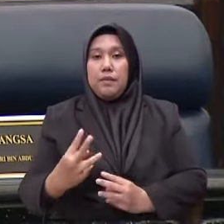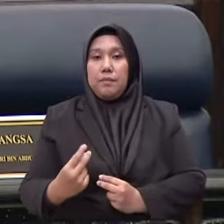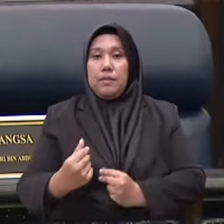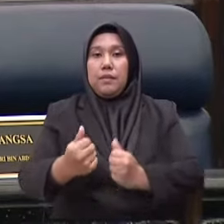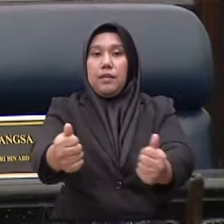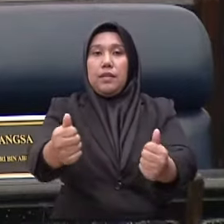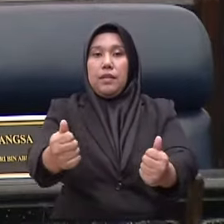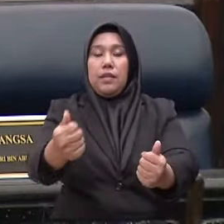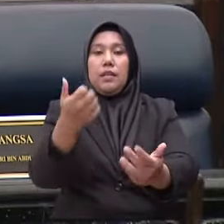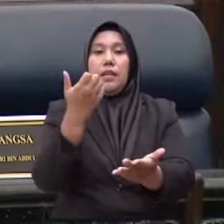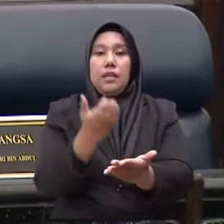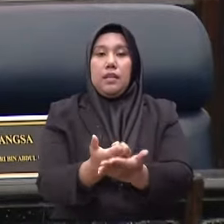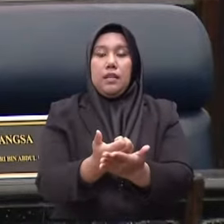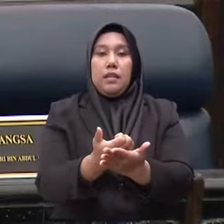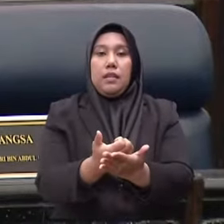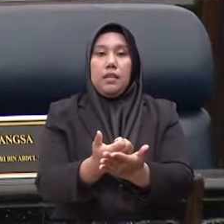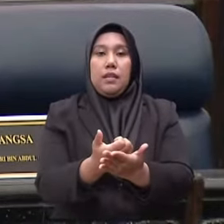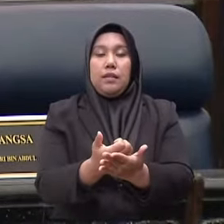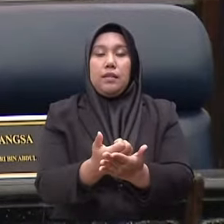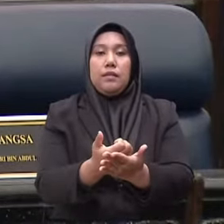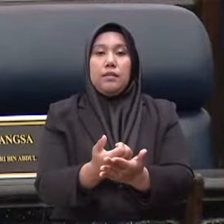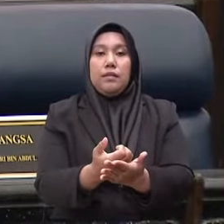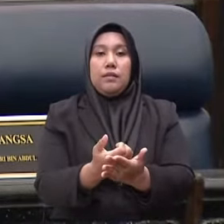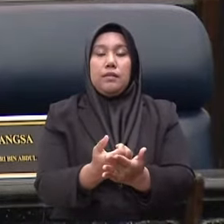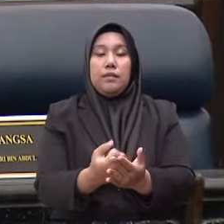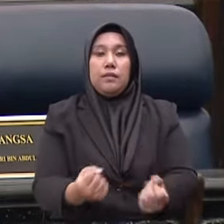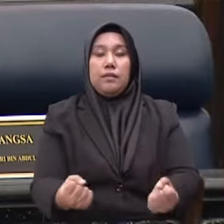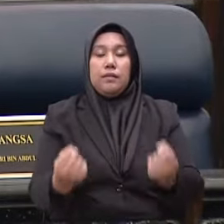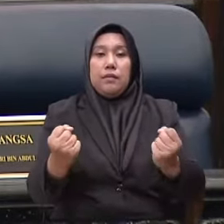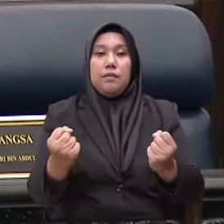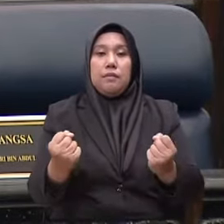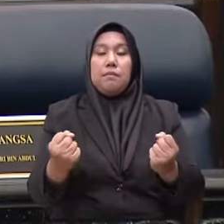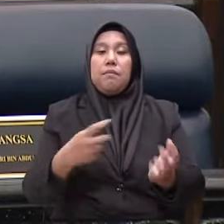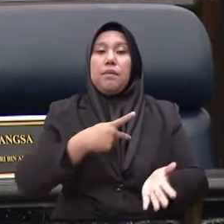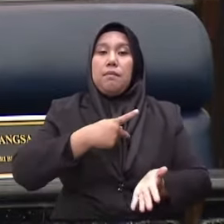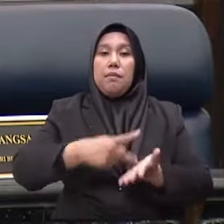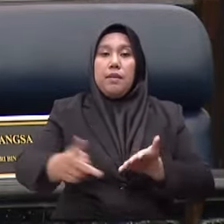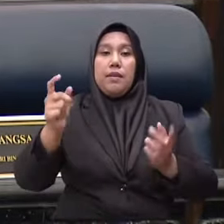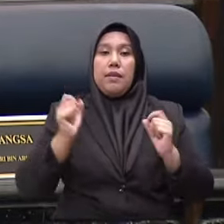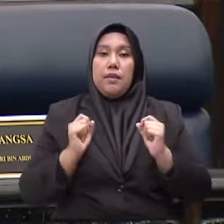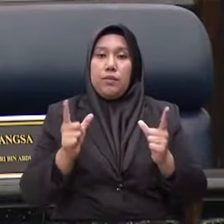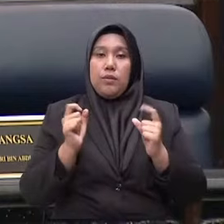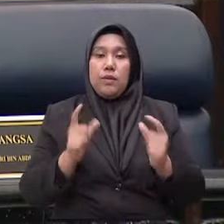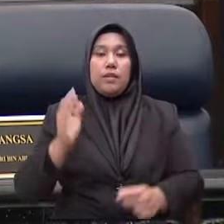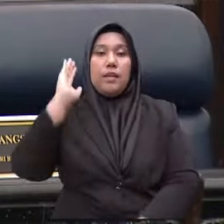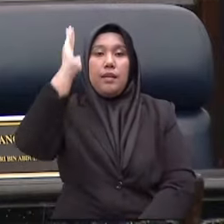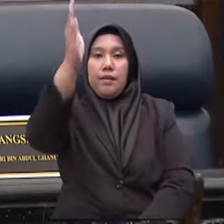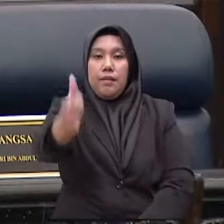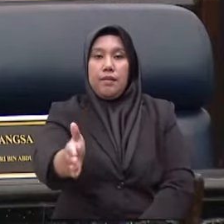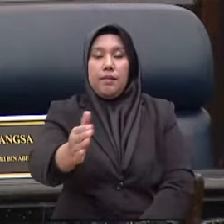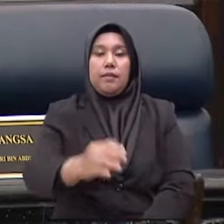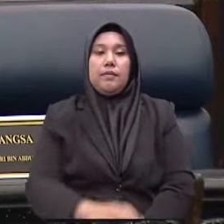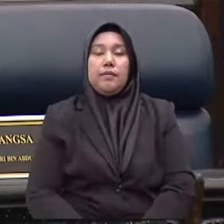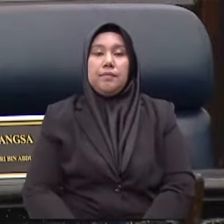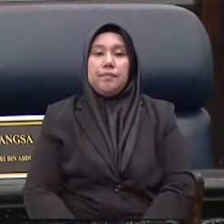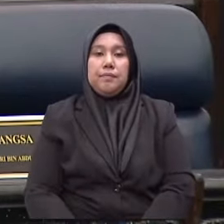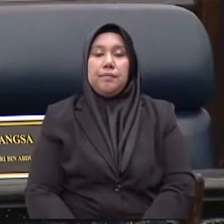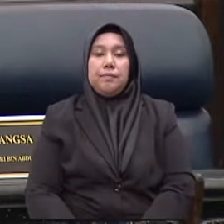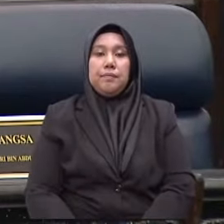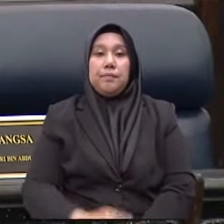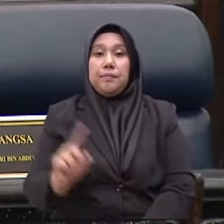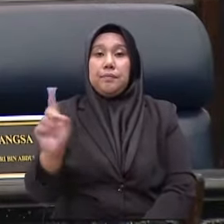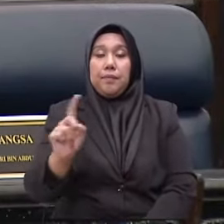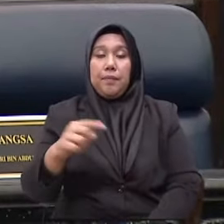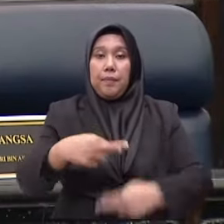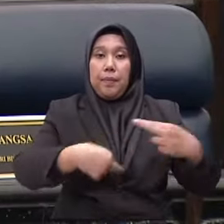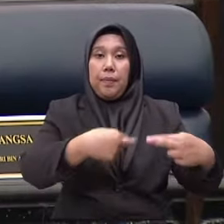ini menjadi pemangkin kepada perbelanjaan swasta akan datang mana-mana rolling bajet yang